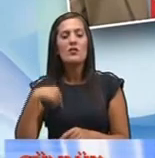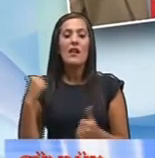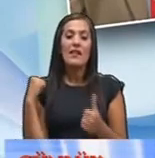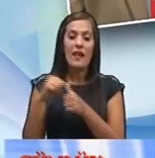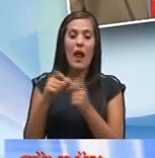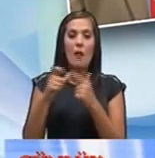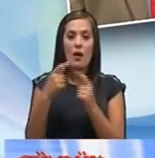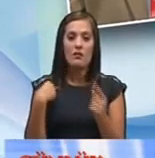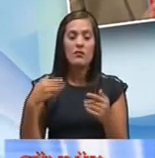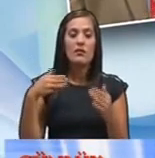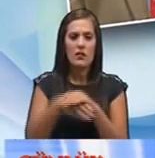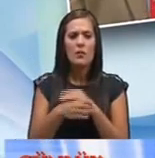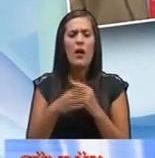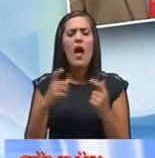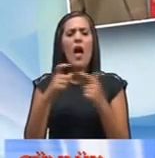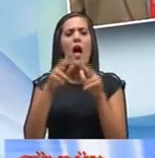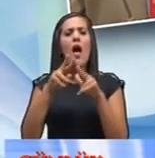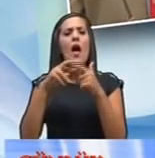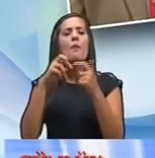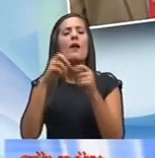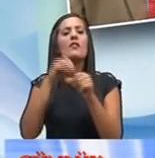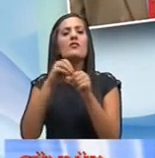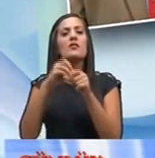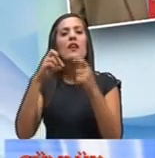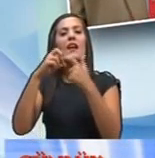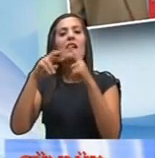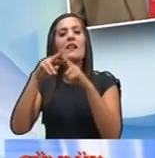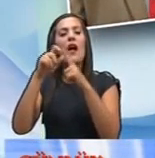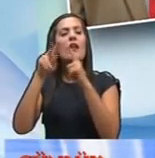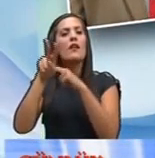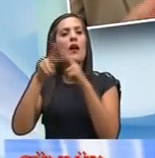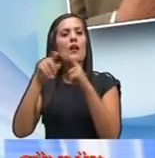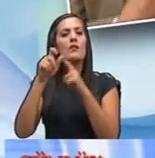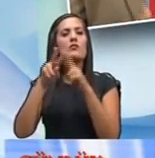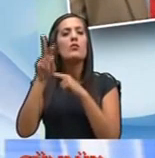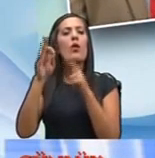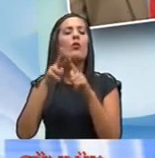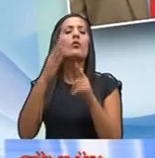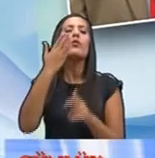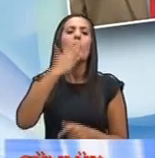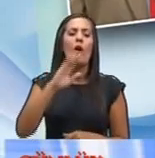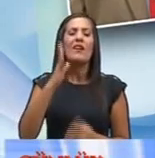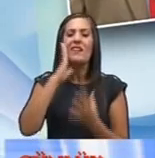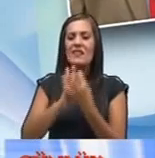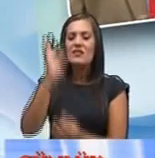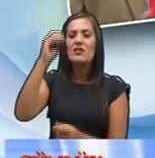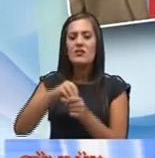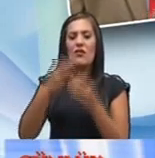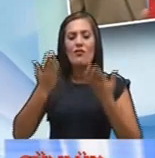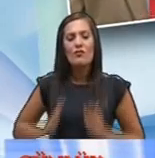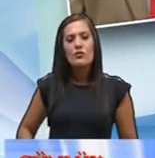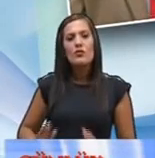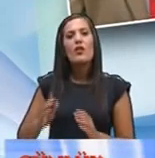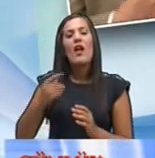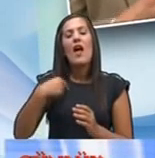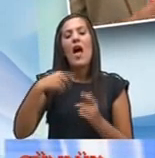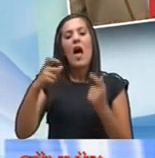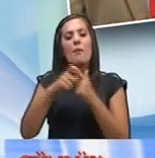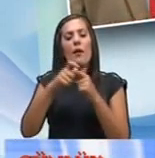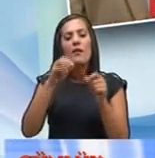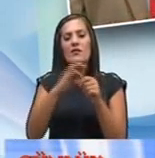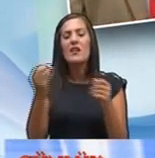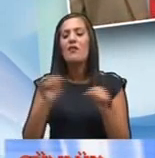Tekrar MR'a girersem sorun olur mu? MR'da radyasyon yok. Radyoaktivite yok. Yani kişilerin vücudunda MR'la parazit